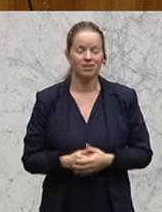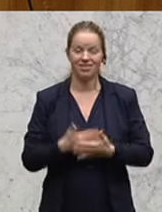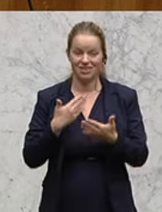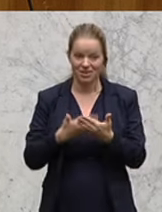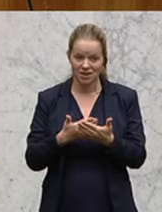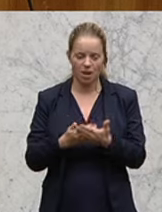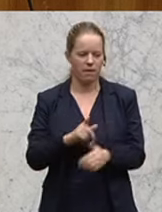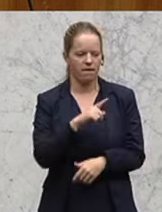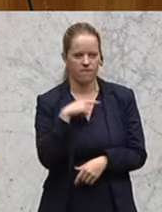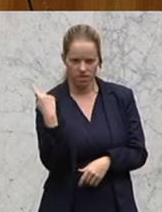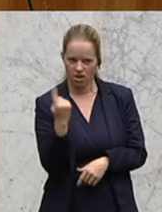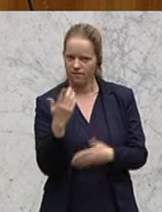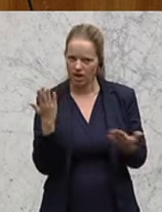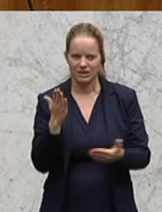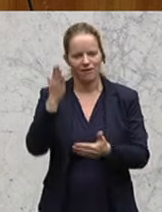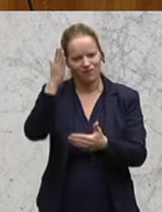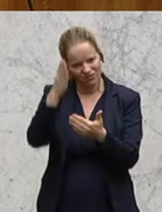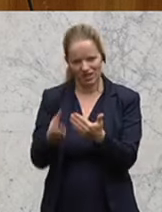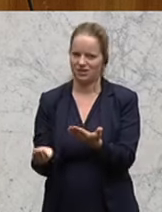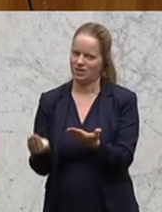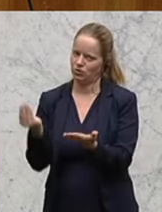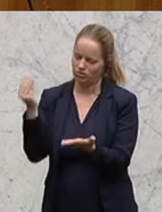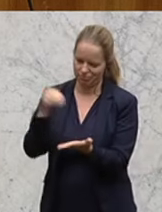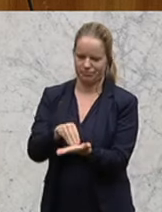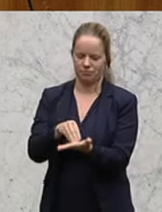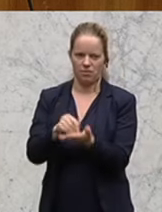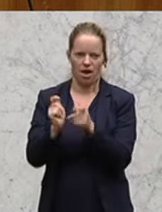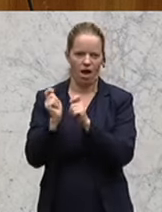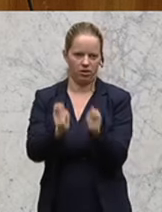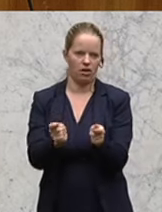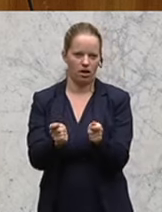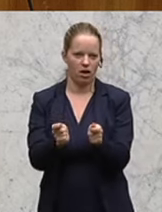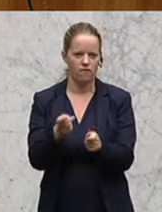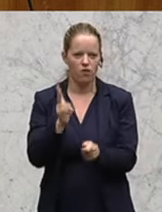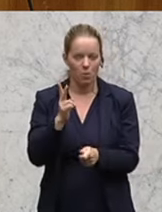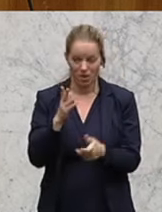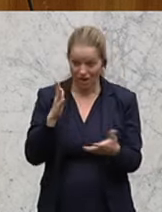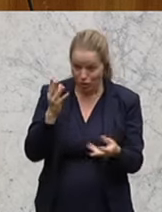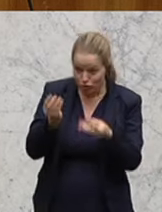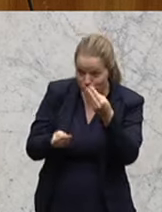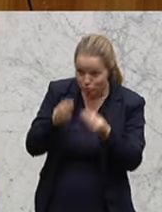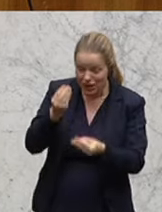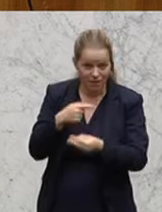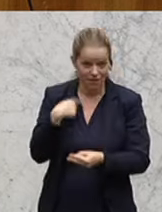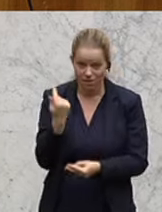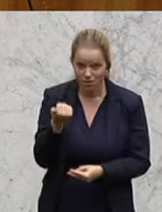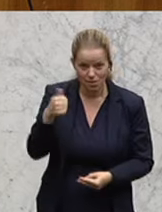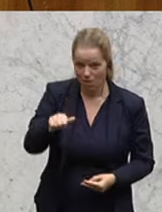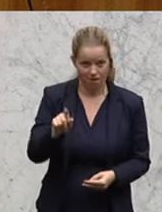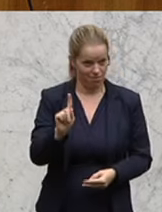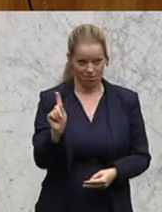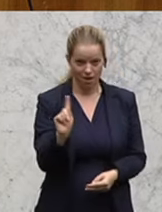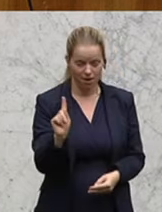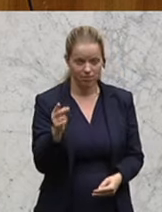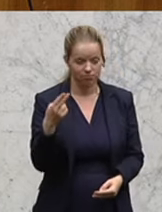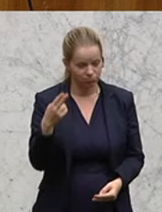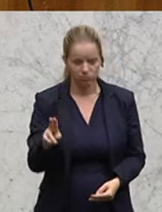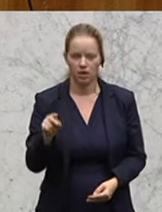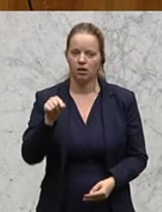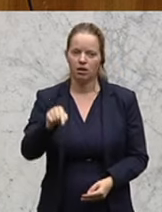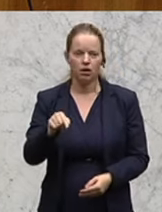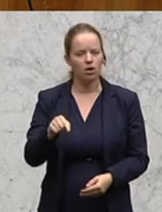stellen wir hier heute einen Fristsetzungsantrag, weil wir dieses Spiel nicht mitspielen werden. Weil Österreich